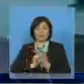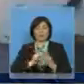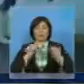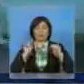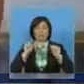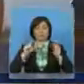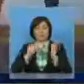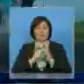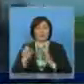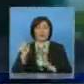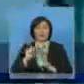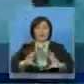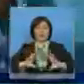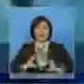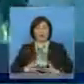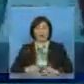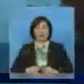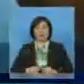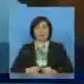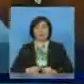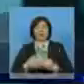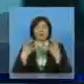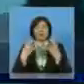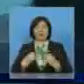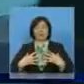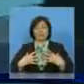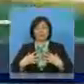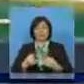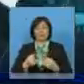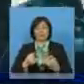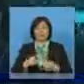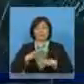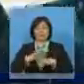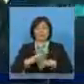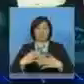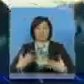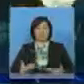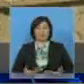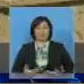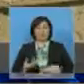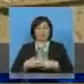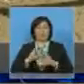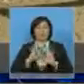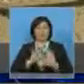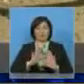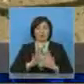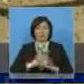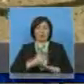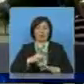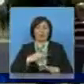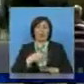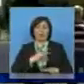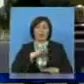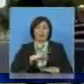7 апреля жители планеты отмечают Всемирный день здоровья. Поэтому вести здоровый образ жизни – это не только полезно, но и